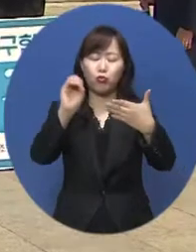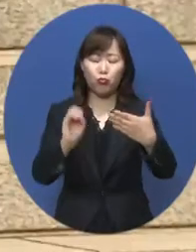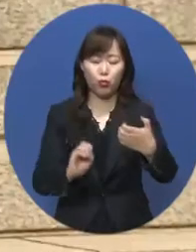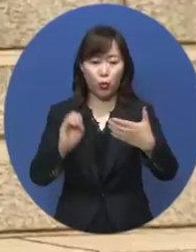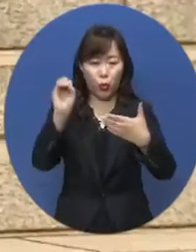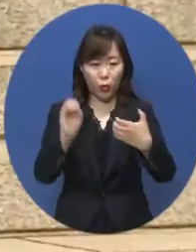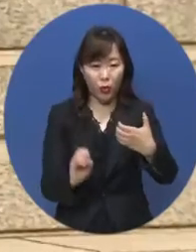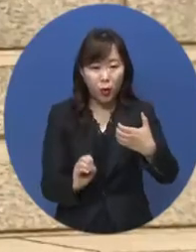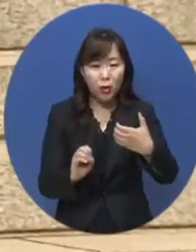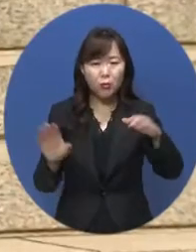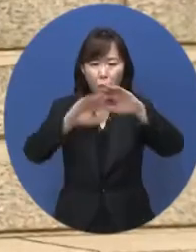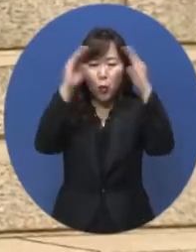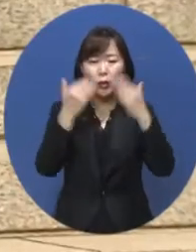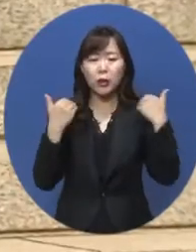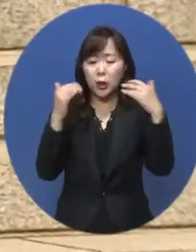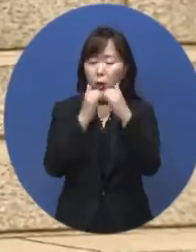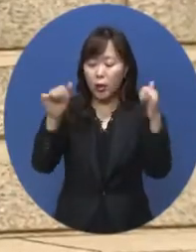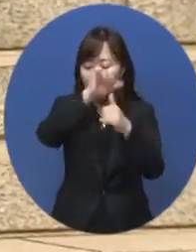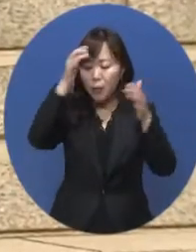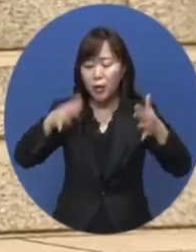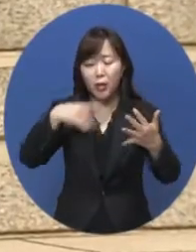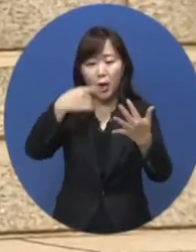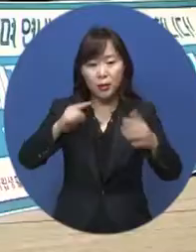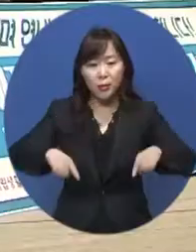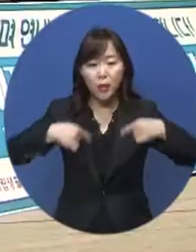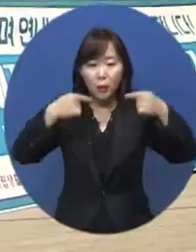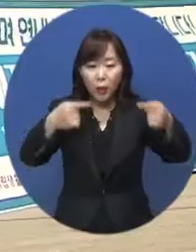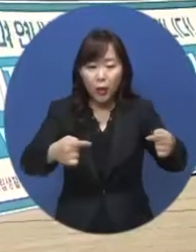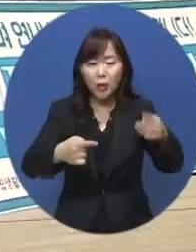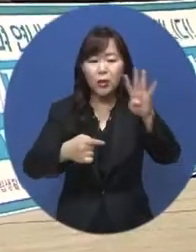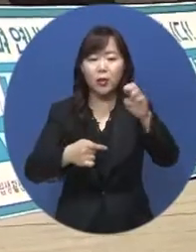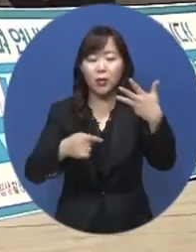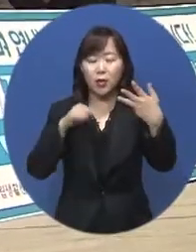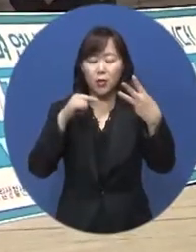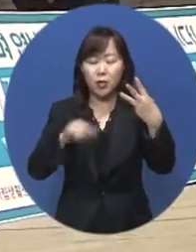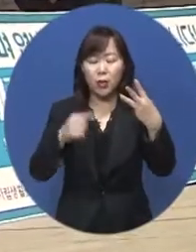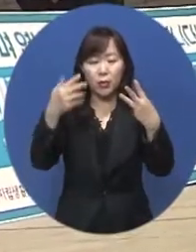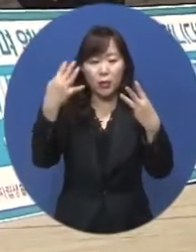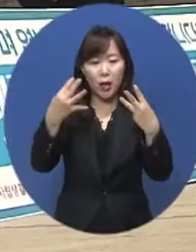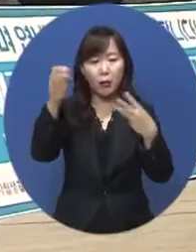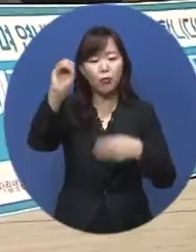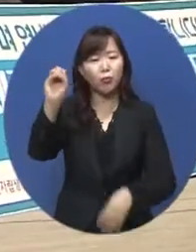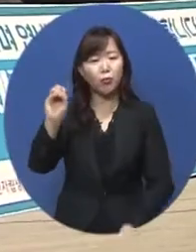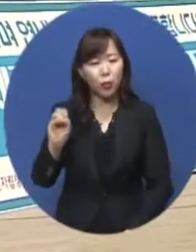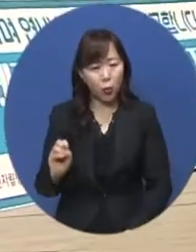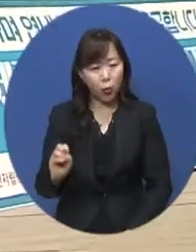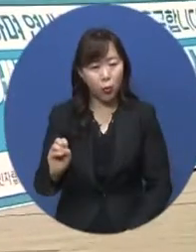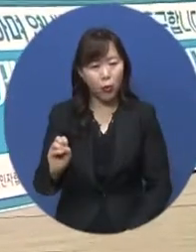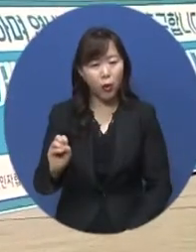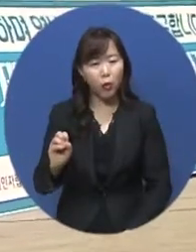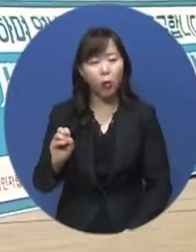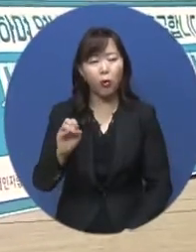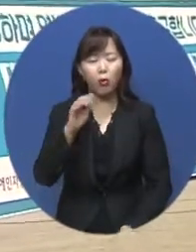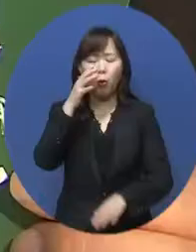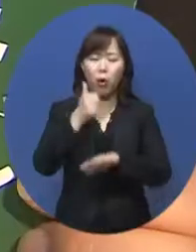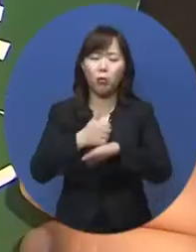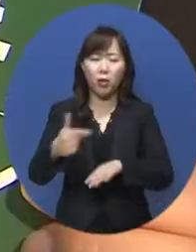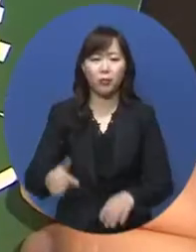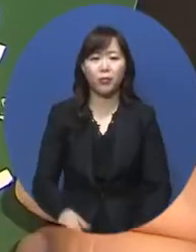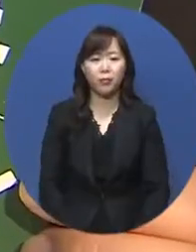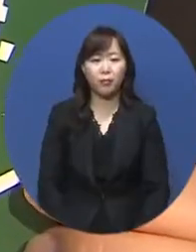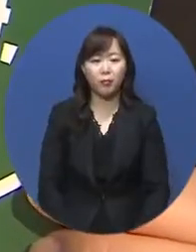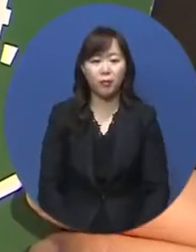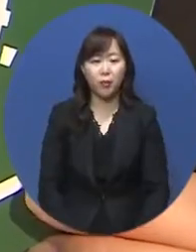99%로 전체 성인의 평생학습 참여율 43.4%에 비해 높은 결과를 나타냈습니다.